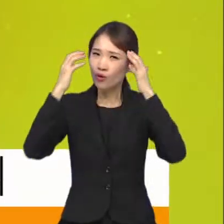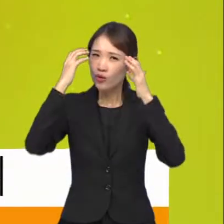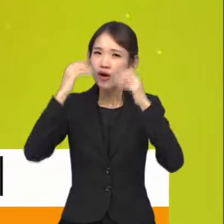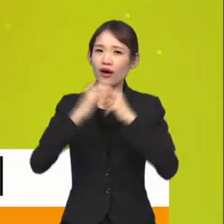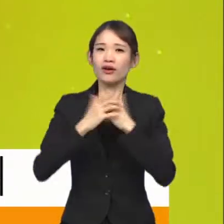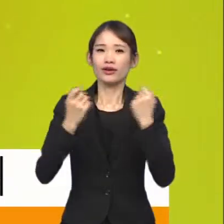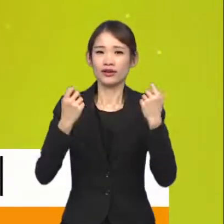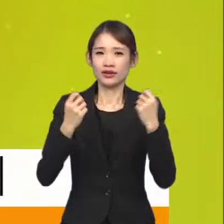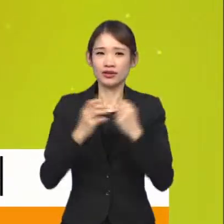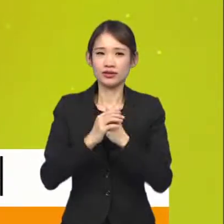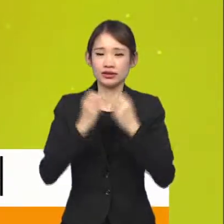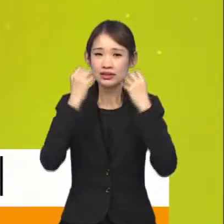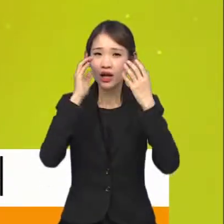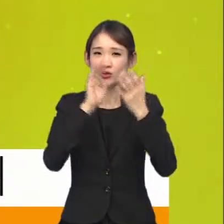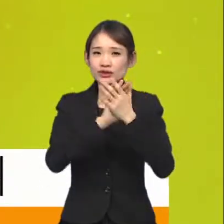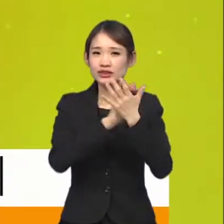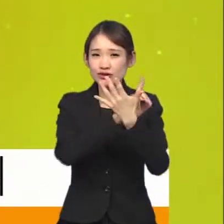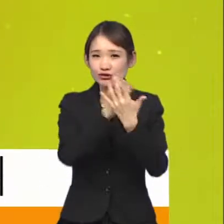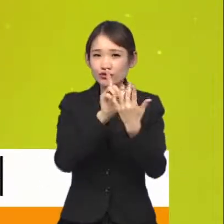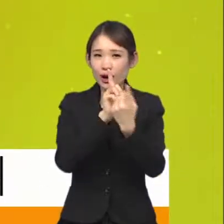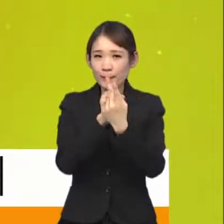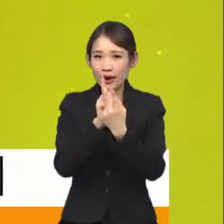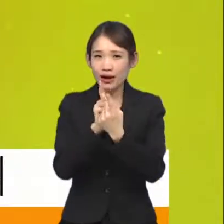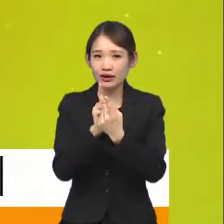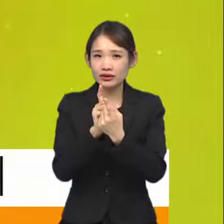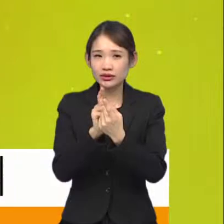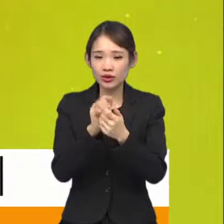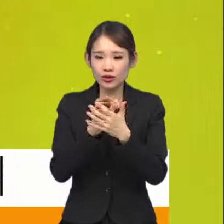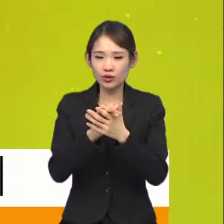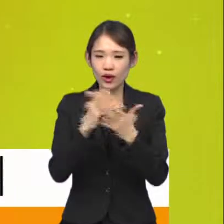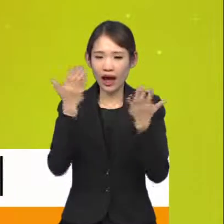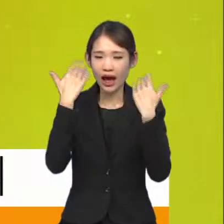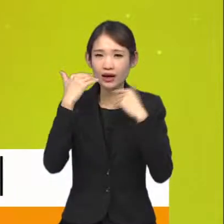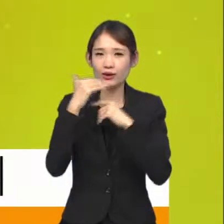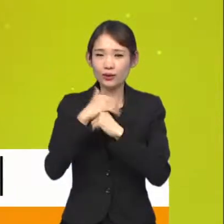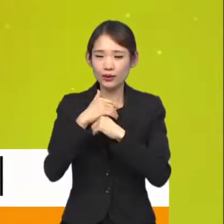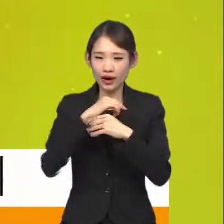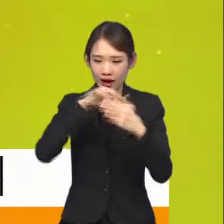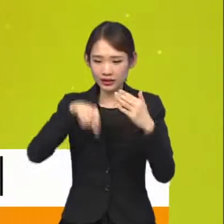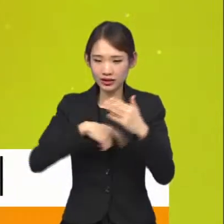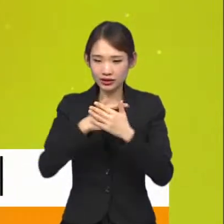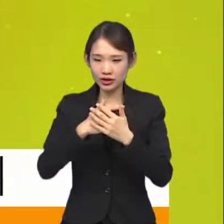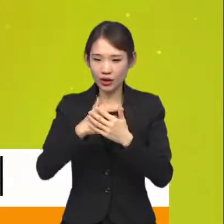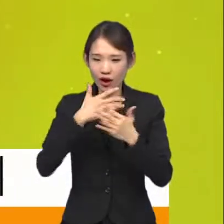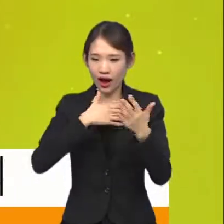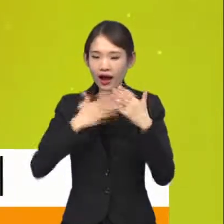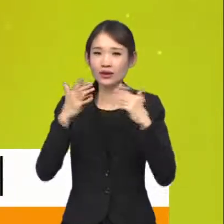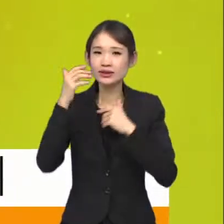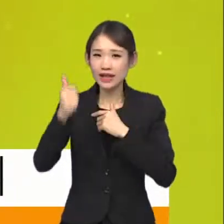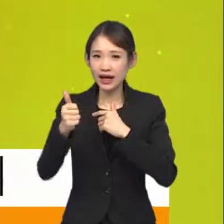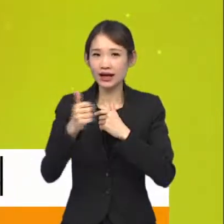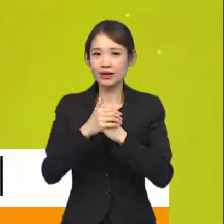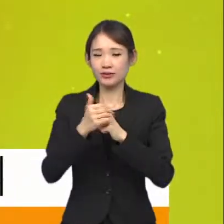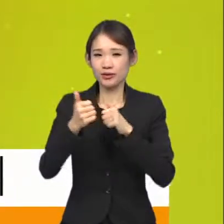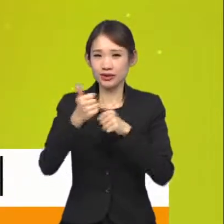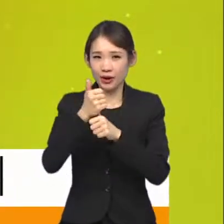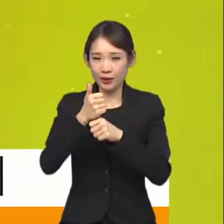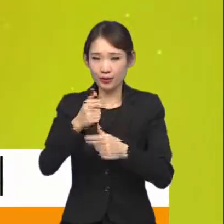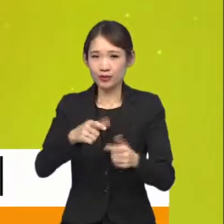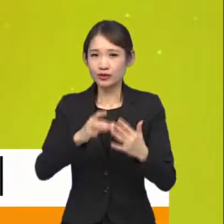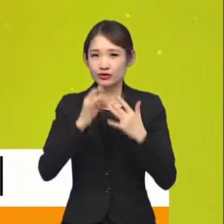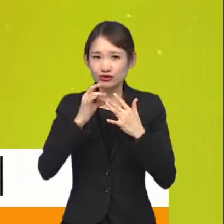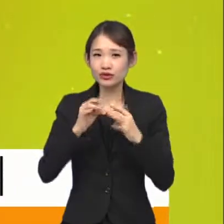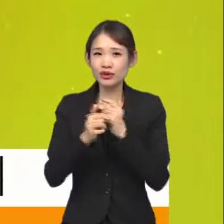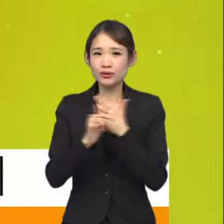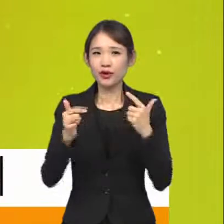새 친구들도 사귀어야 되고 회장 부회장 선거 라든지 내가 동아리활동 어떻게 해야 되니까 동아리 선출 문제 매니저